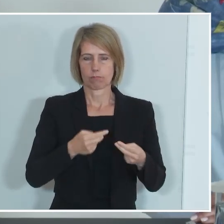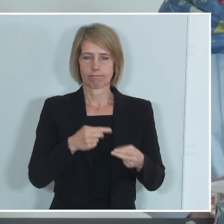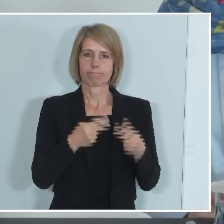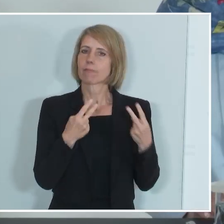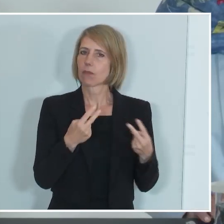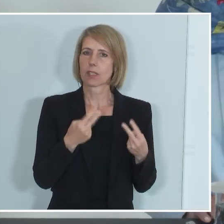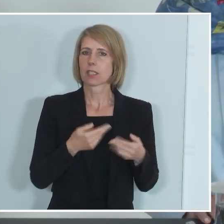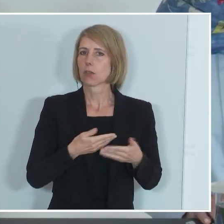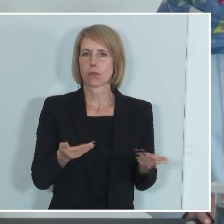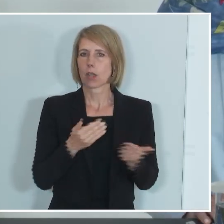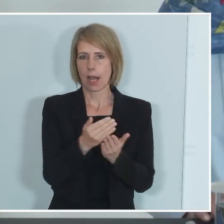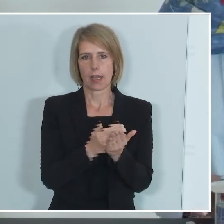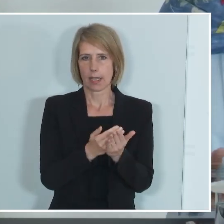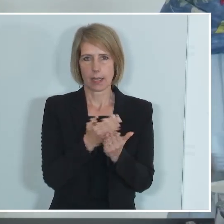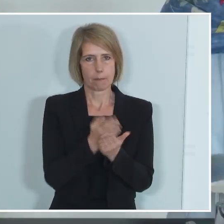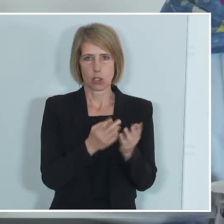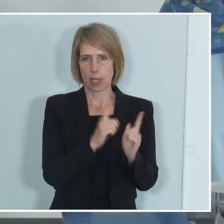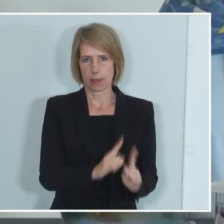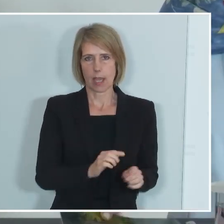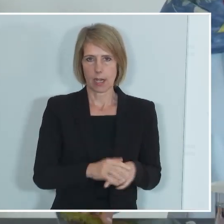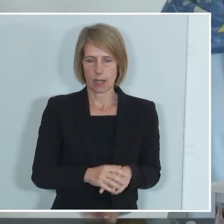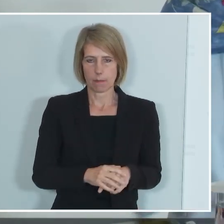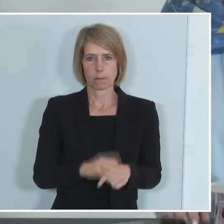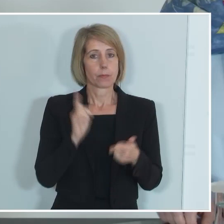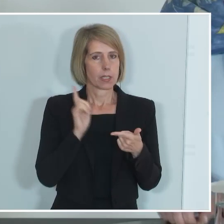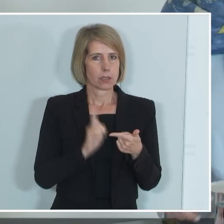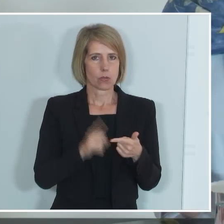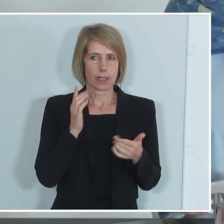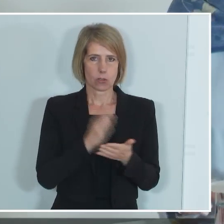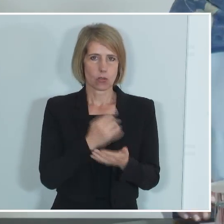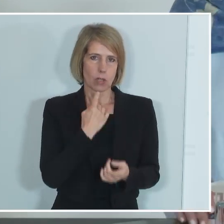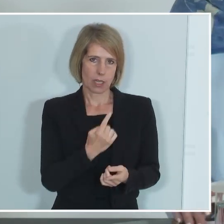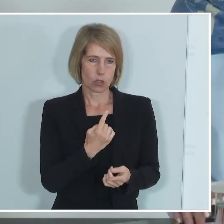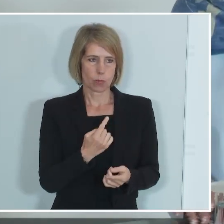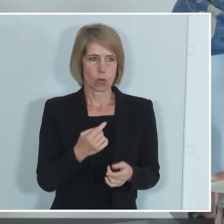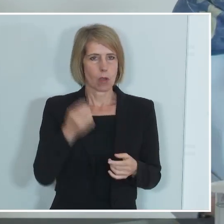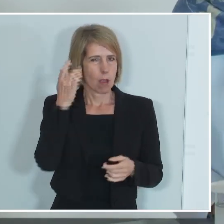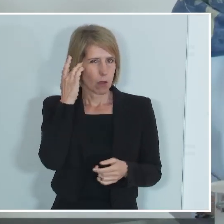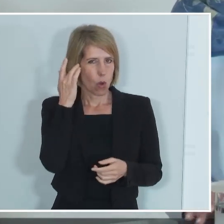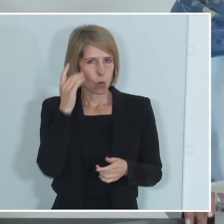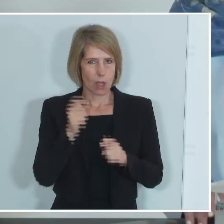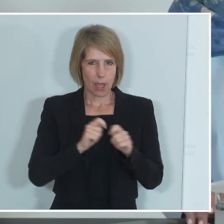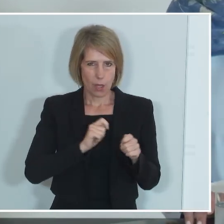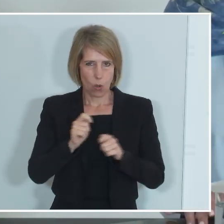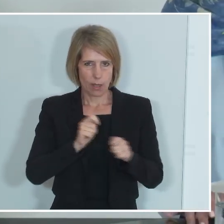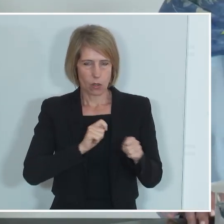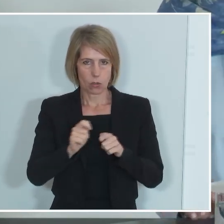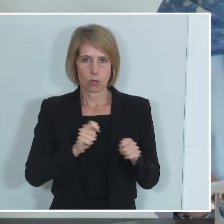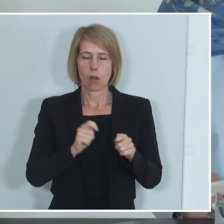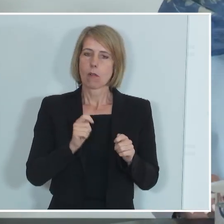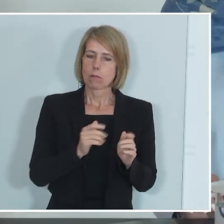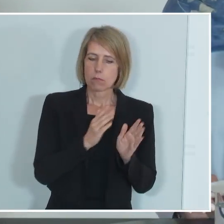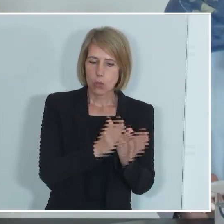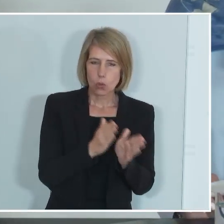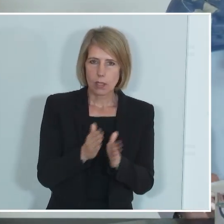aller Regeln, die wir festlegen. Zweitens, das wurde schon angesprochen, es geht um kluge Regulierung. Es geht darum, proportional